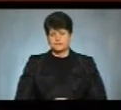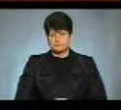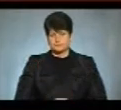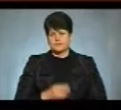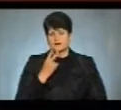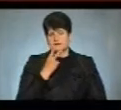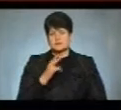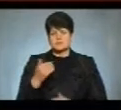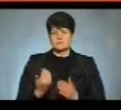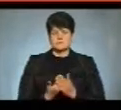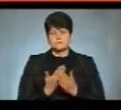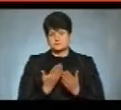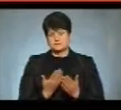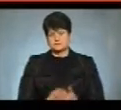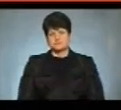у випуску.